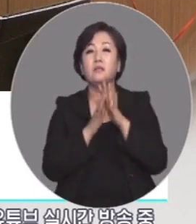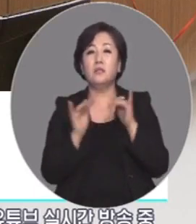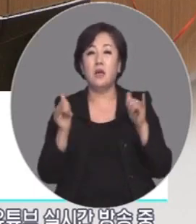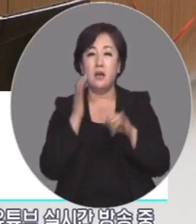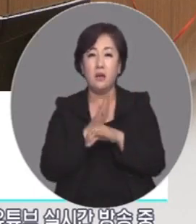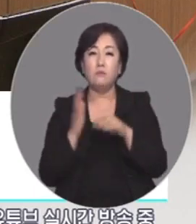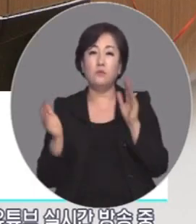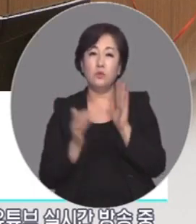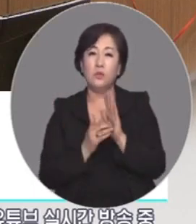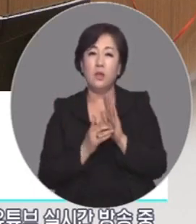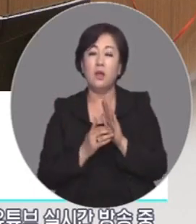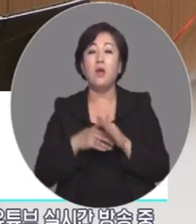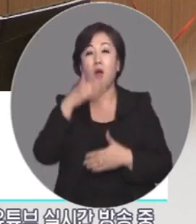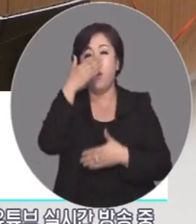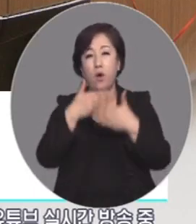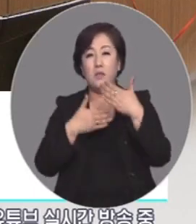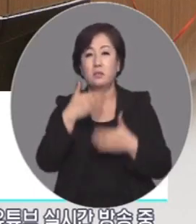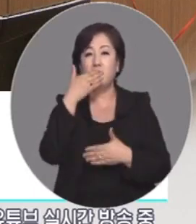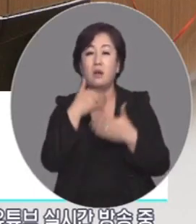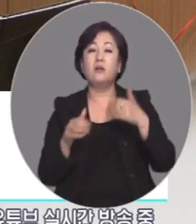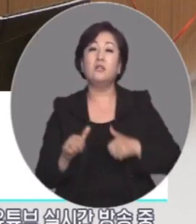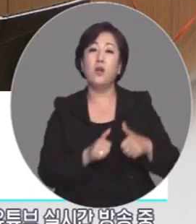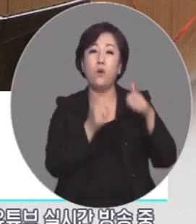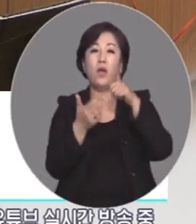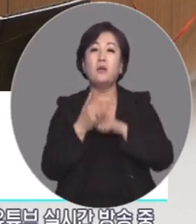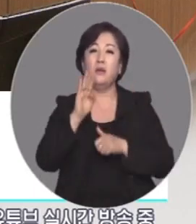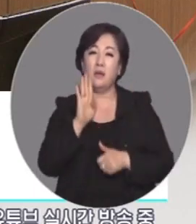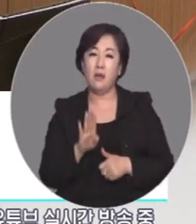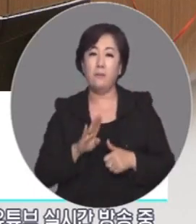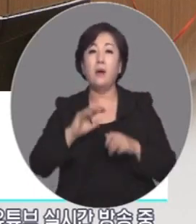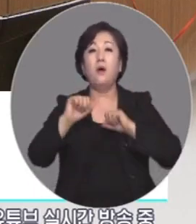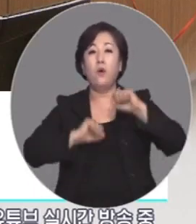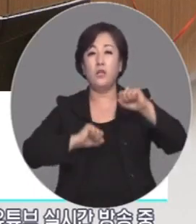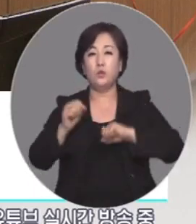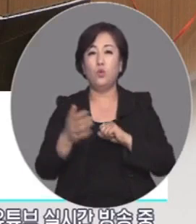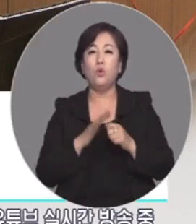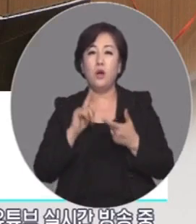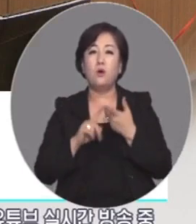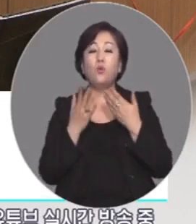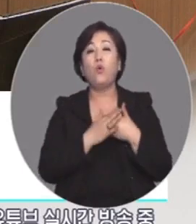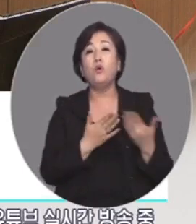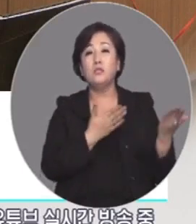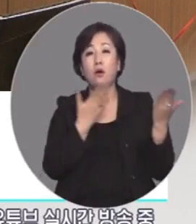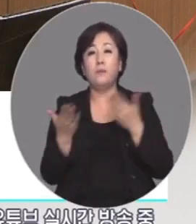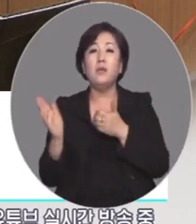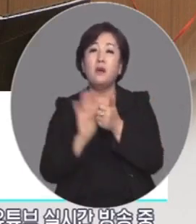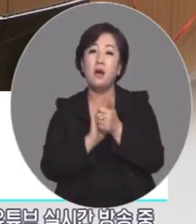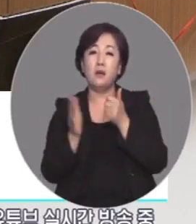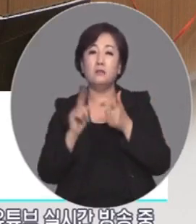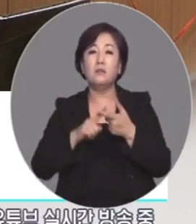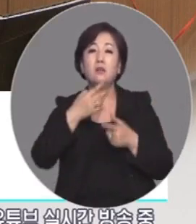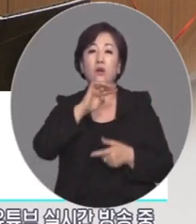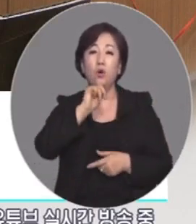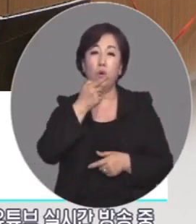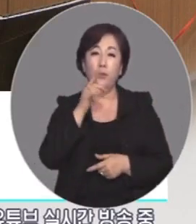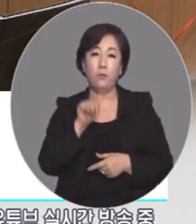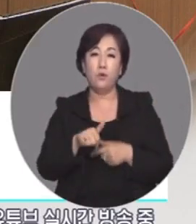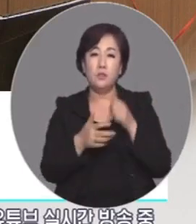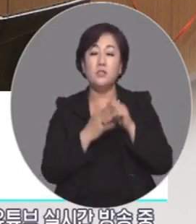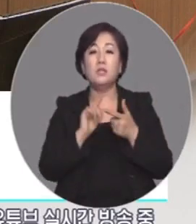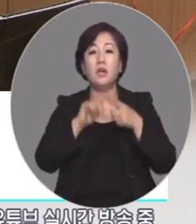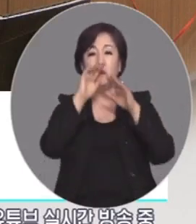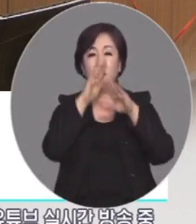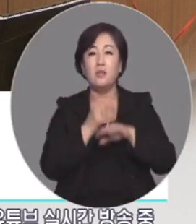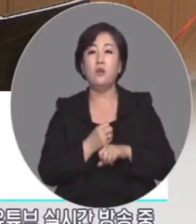하루, 그리고 화상회의 앱을 이용한 취미 활동과 로봇이 서빙하는 식당 풍경까지 신혜지, 김내은